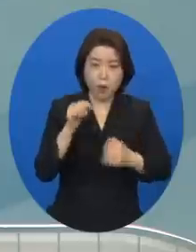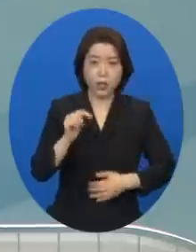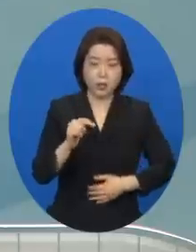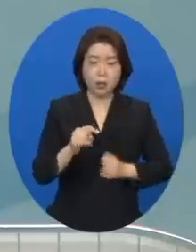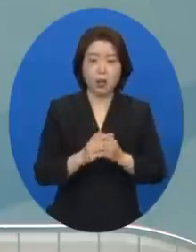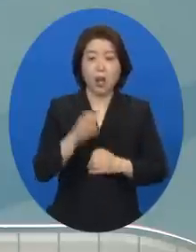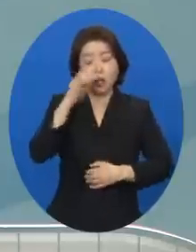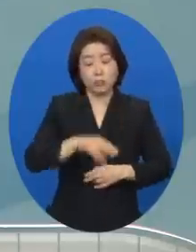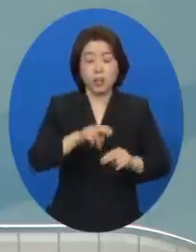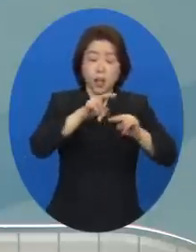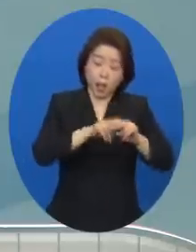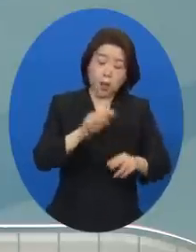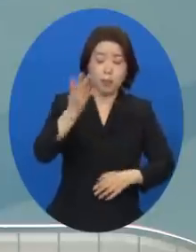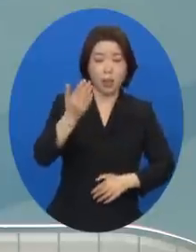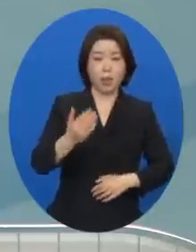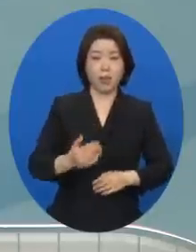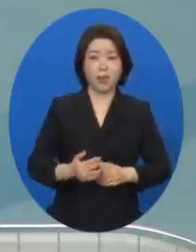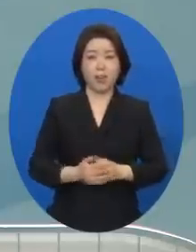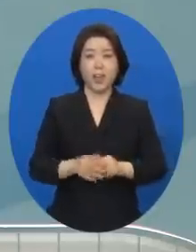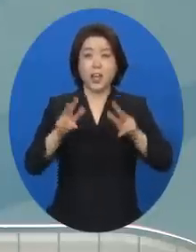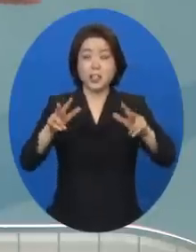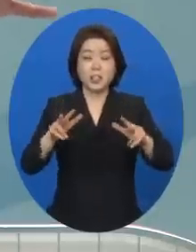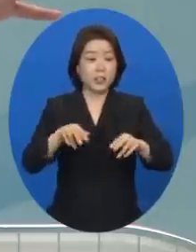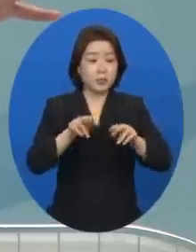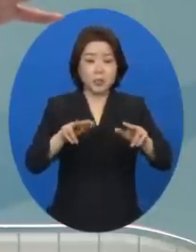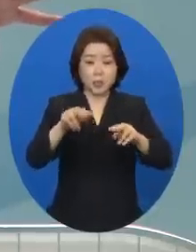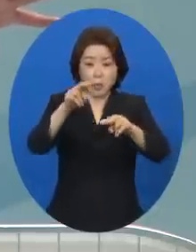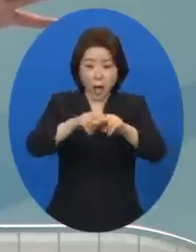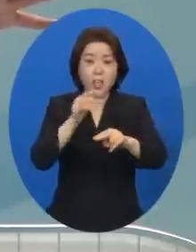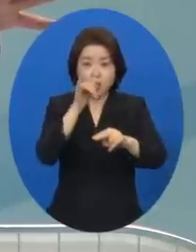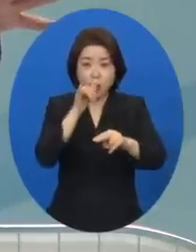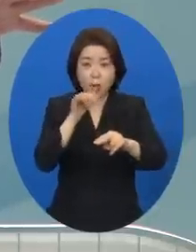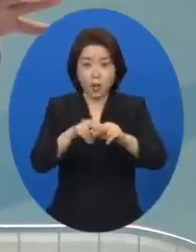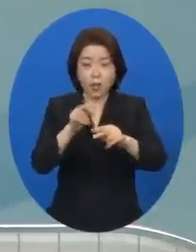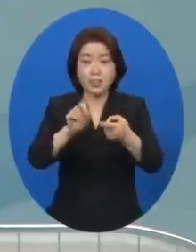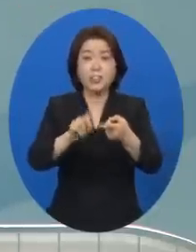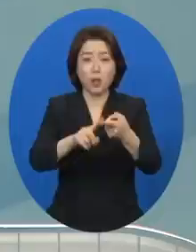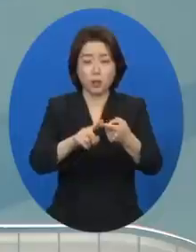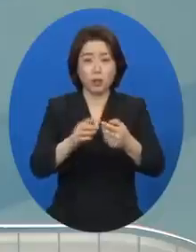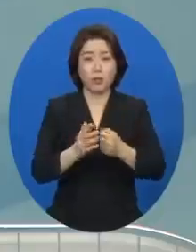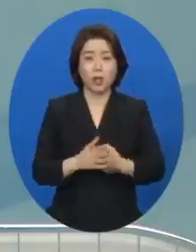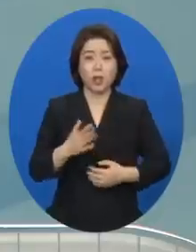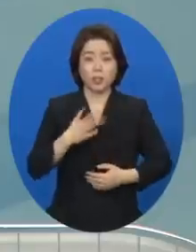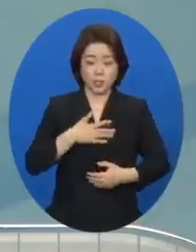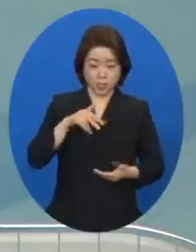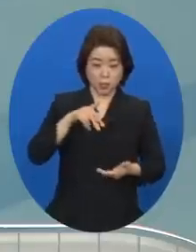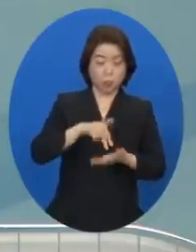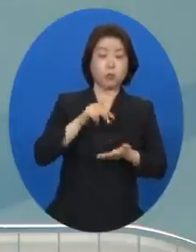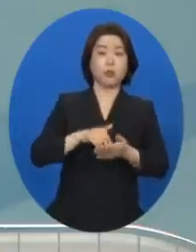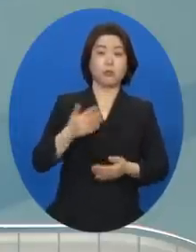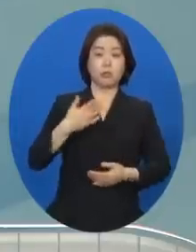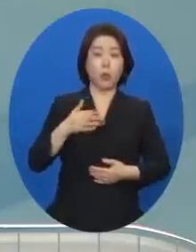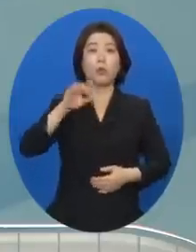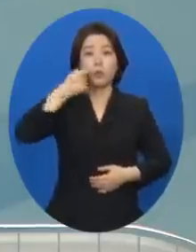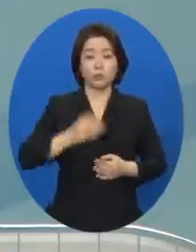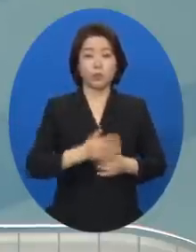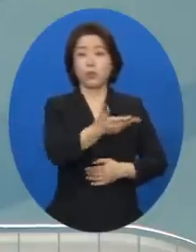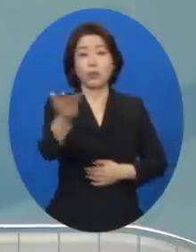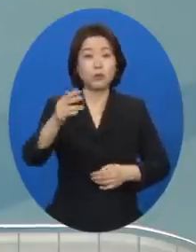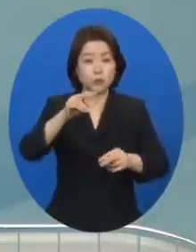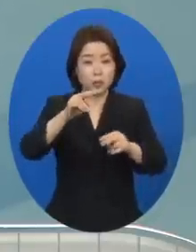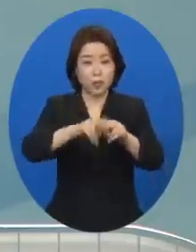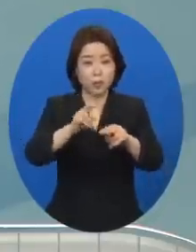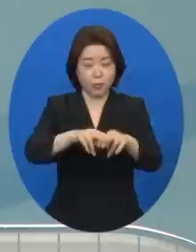앉아 있는 거에요 지금 여러분 앉아 있잖아요 제가 어렵지 여러분이 어려운 마요 1차